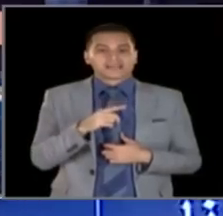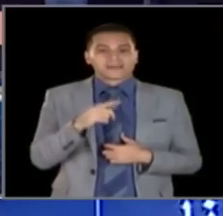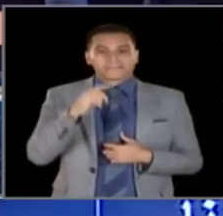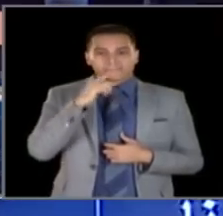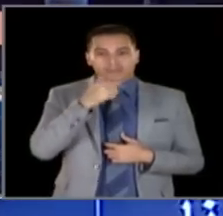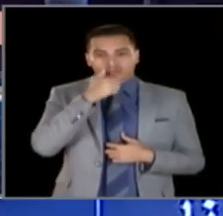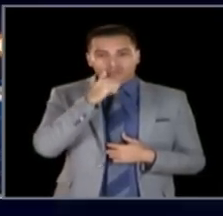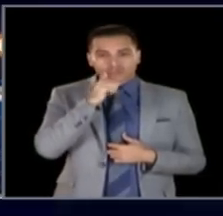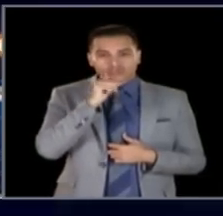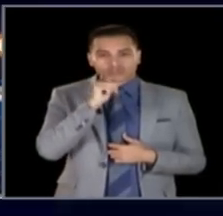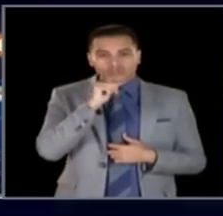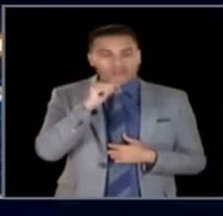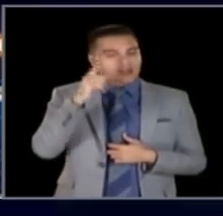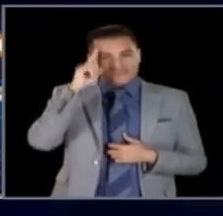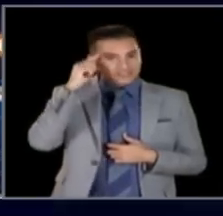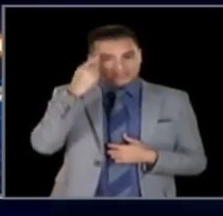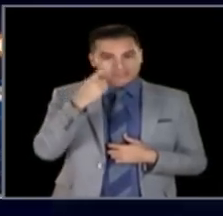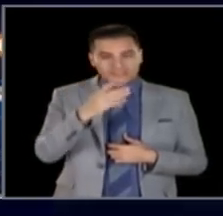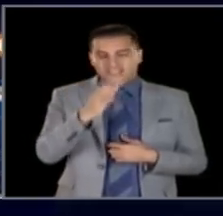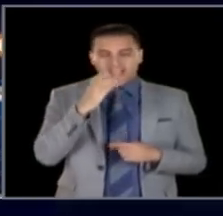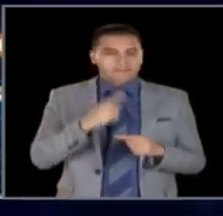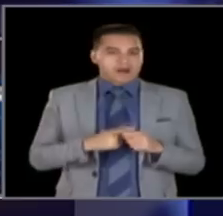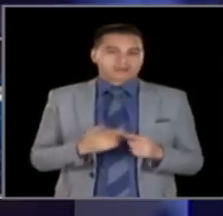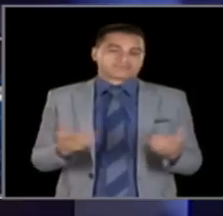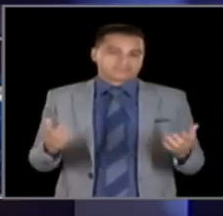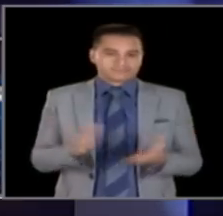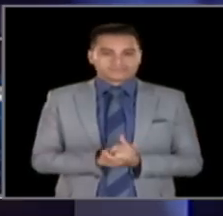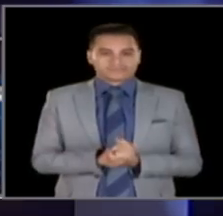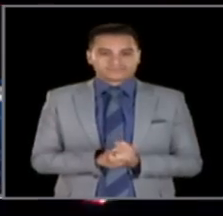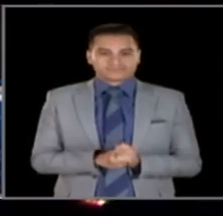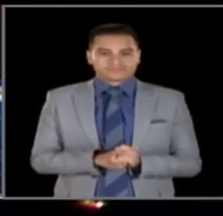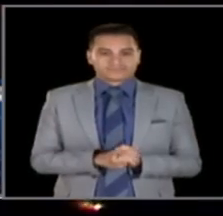ميرونا. فلسطين. فلسطين يا ميرونا، إجابة خاطئة.